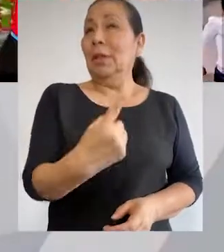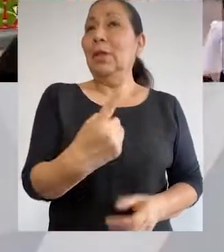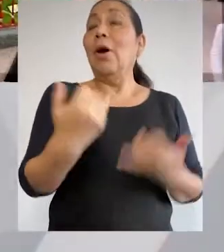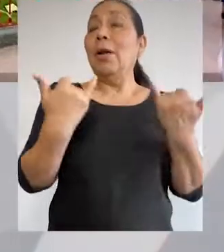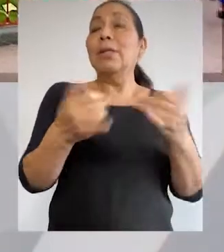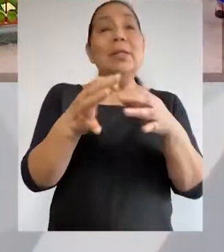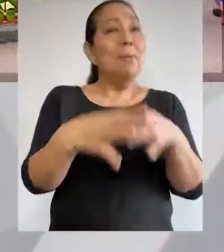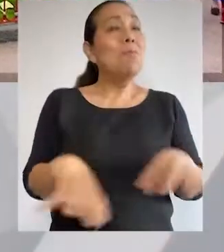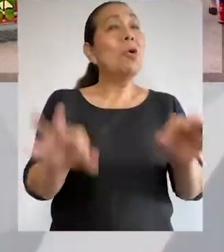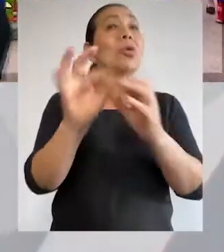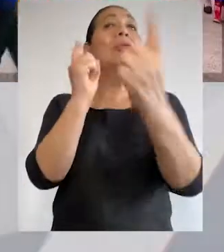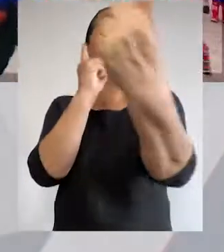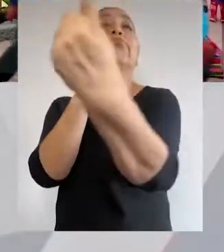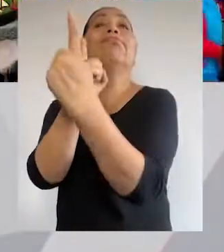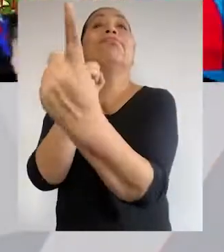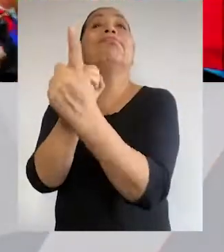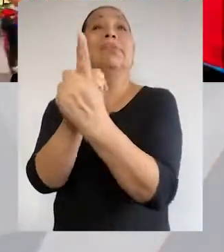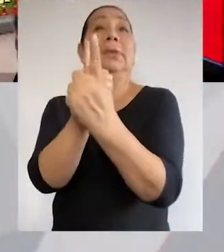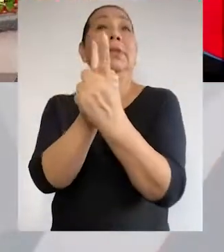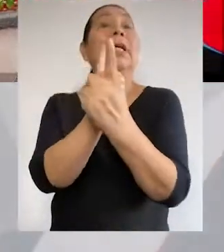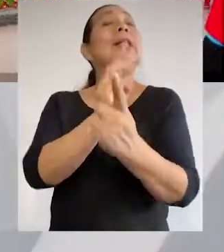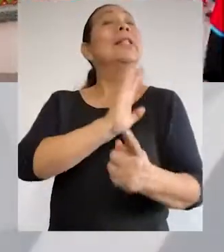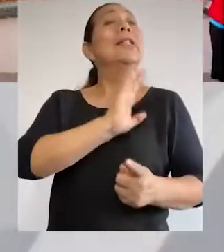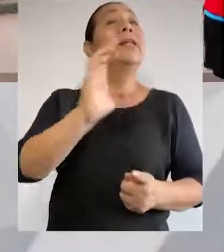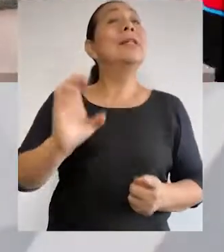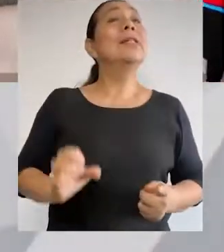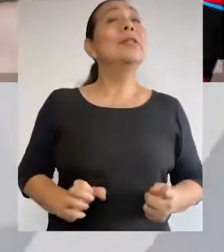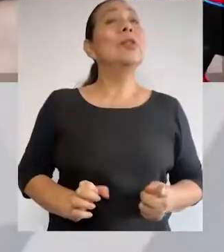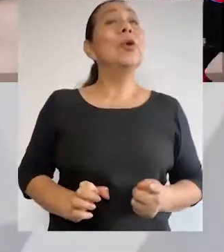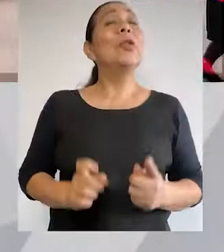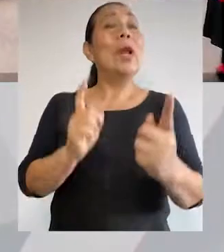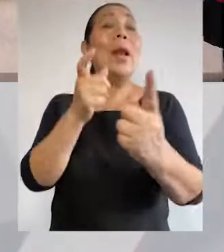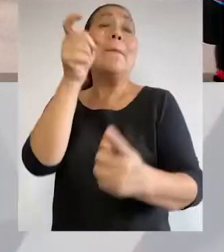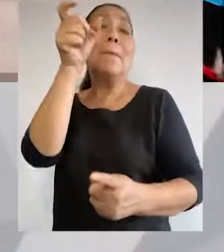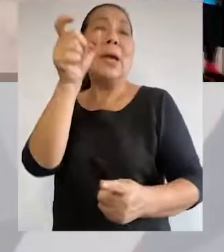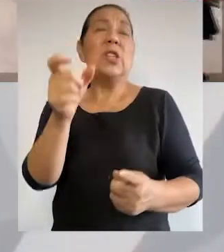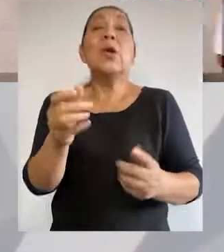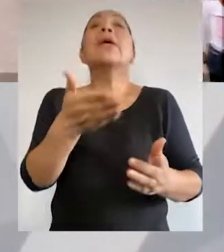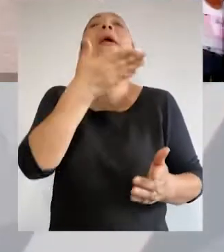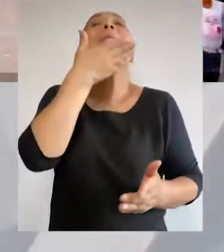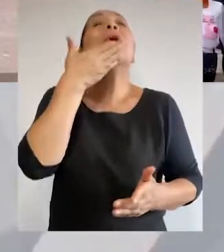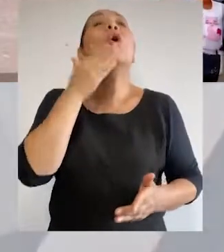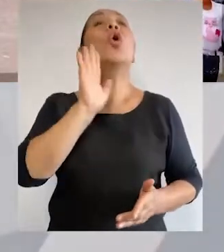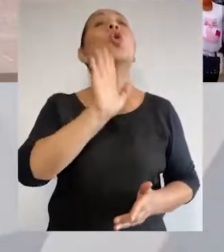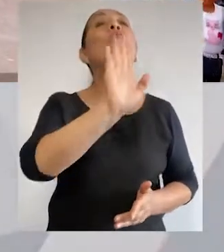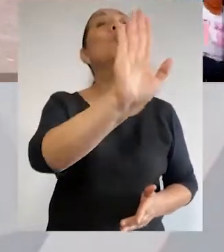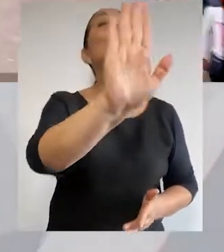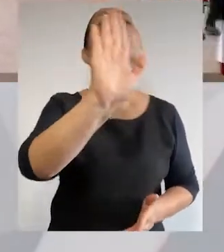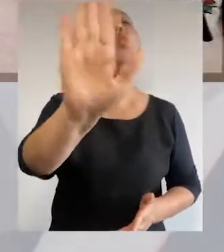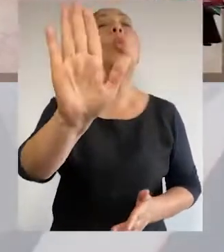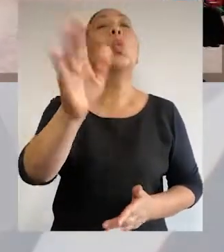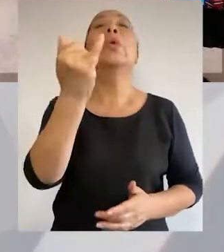Kaqllamantapunitaq niykamusaq. Llaqtamanmi Estado asuykunan, llaqtapa rimayninpi rimaykuspa.